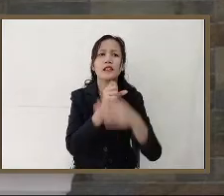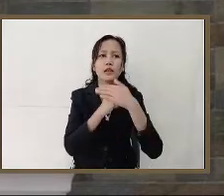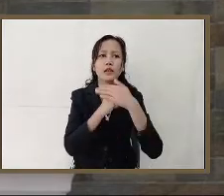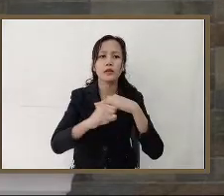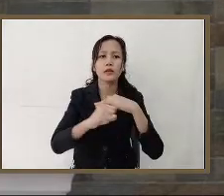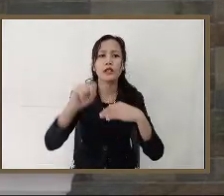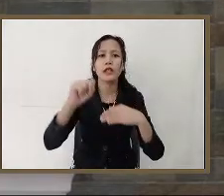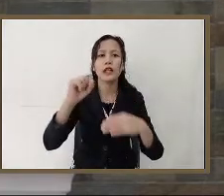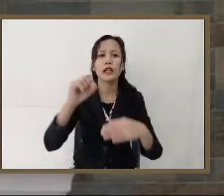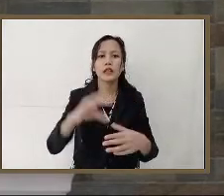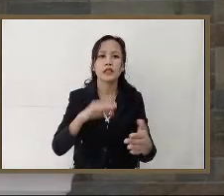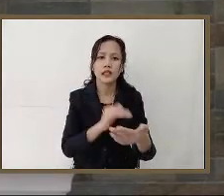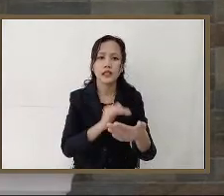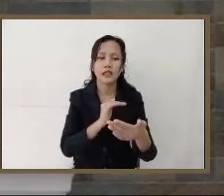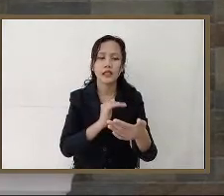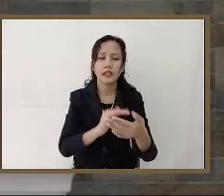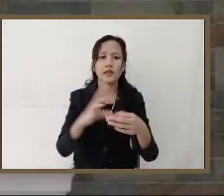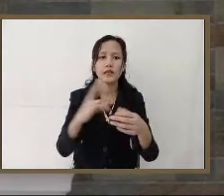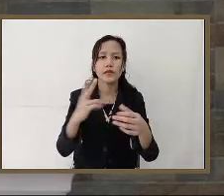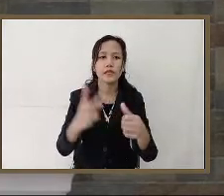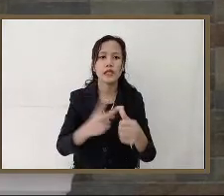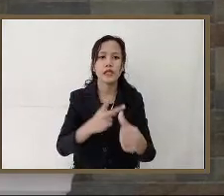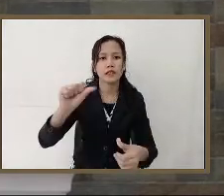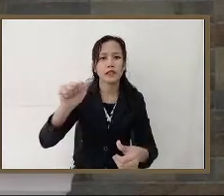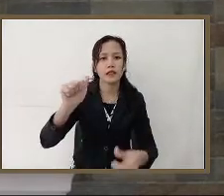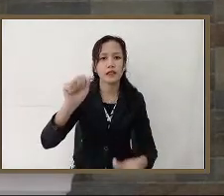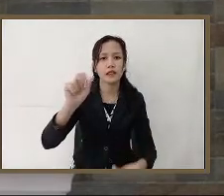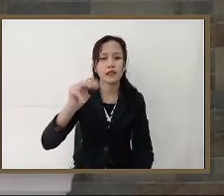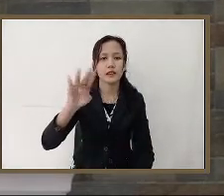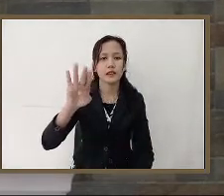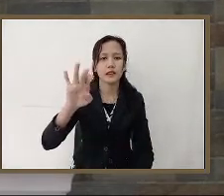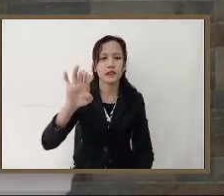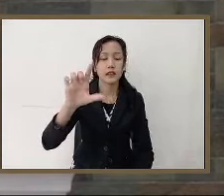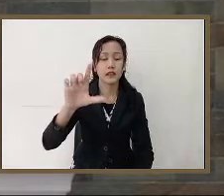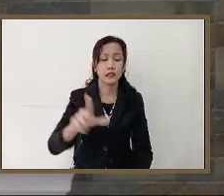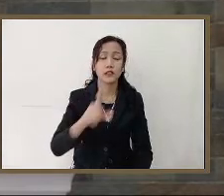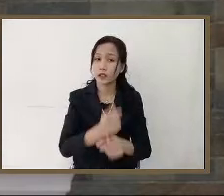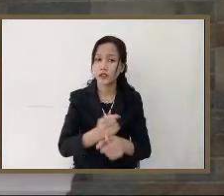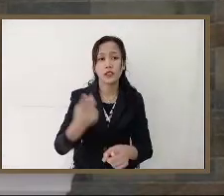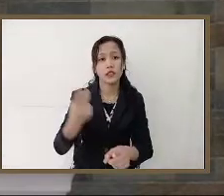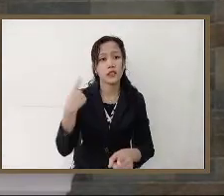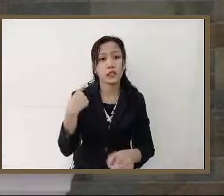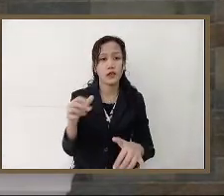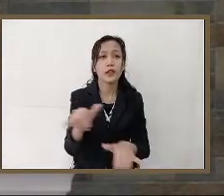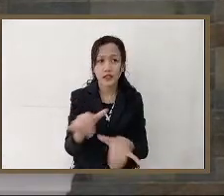2 Samuel. But actually, there are also another